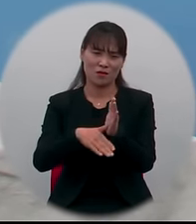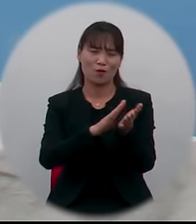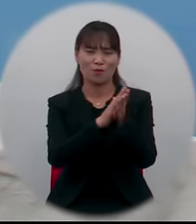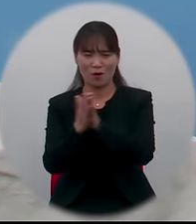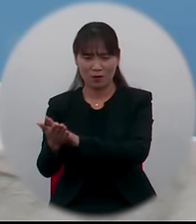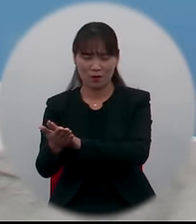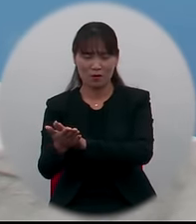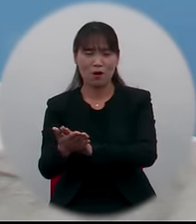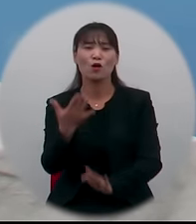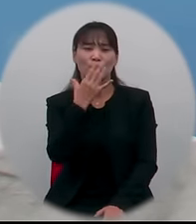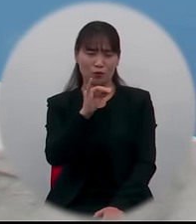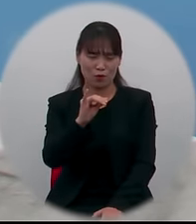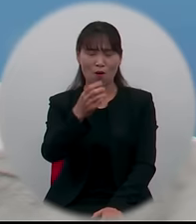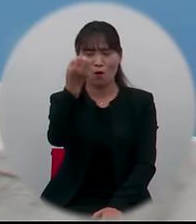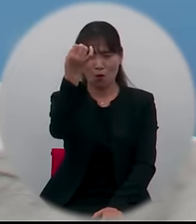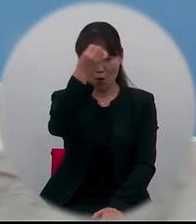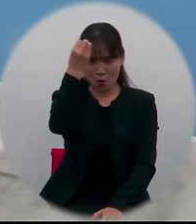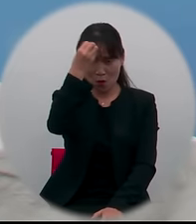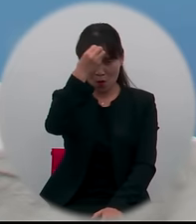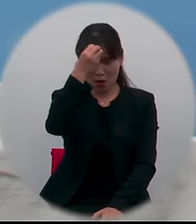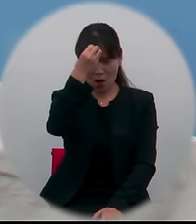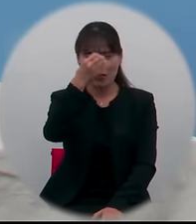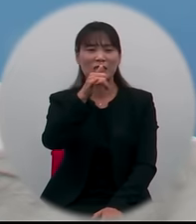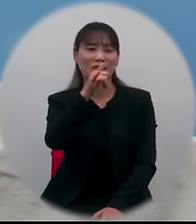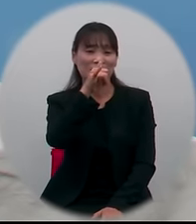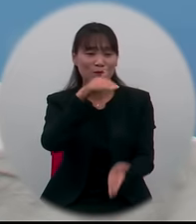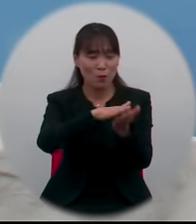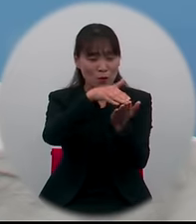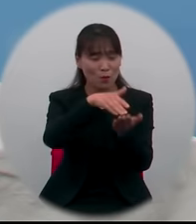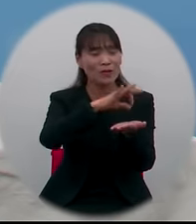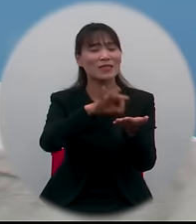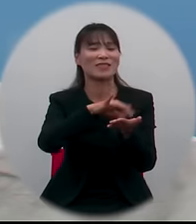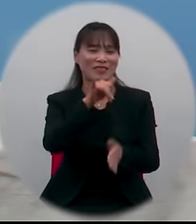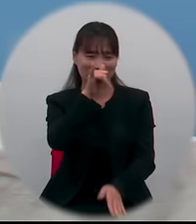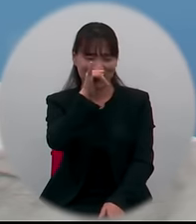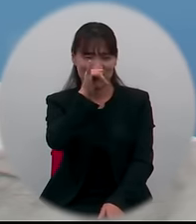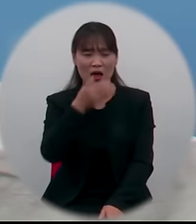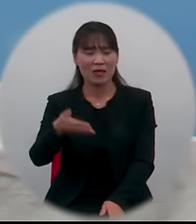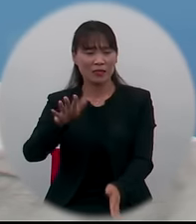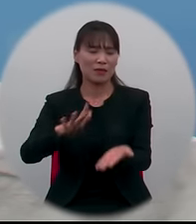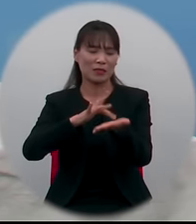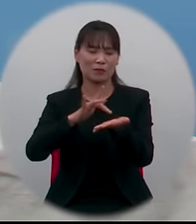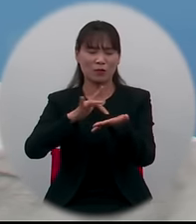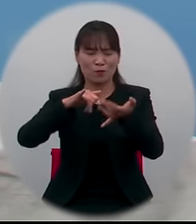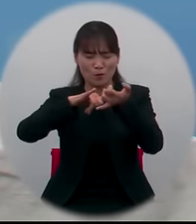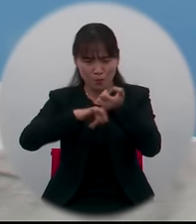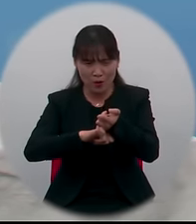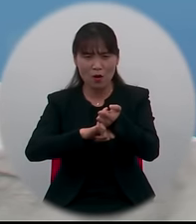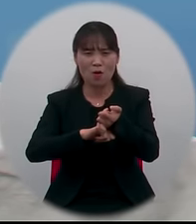수험생들은 폴더폰을 사용합니다 그러다가 대학생이 되면 좀 더 많이 사용하겠죠 이렇게 스마트폰 필수 사용의 시대를